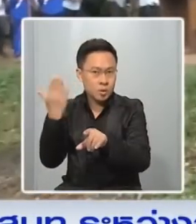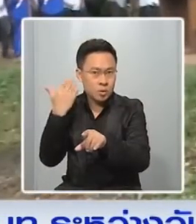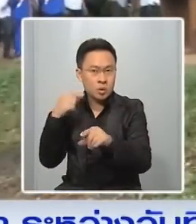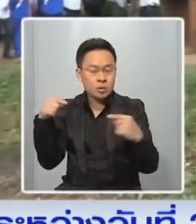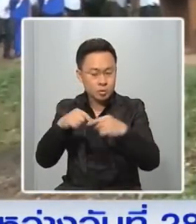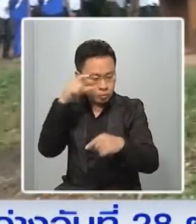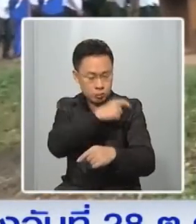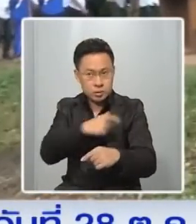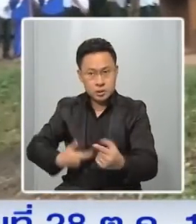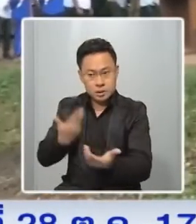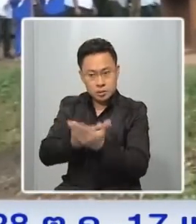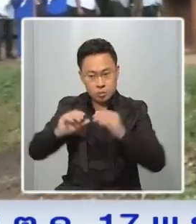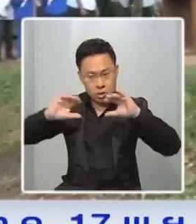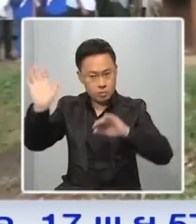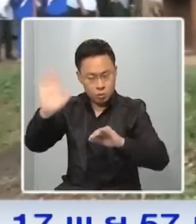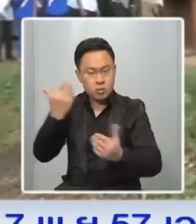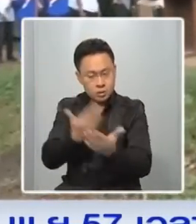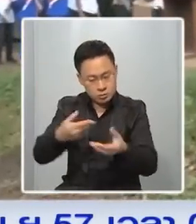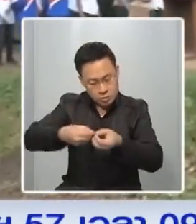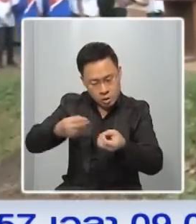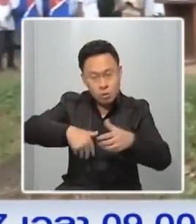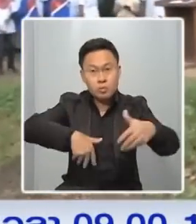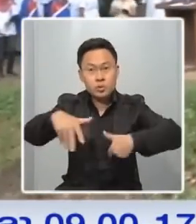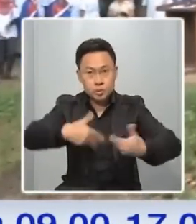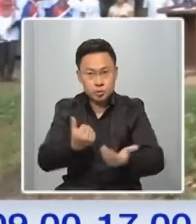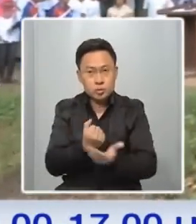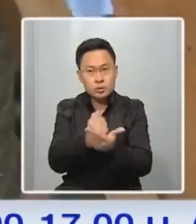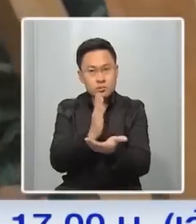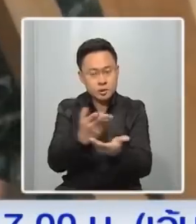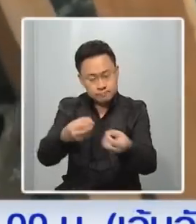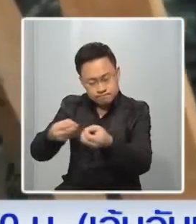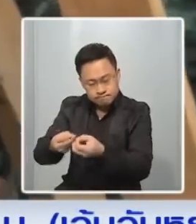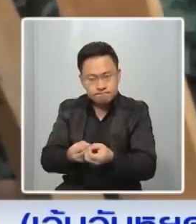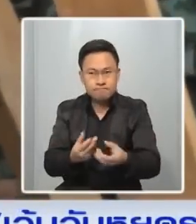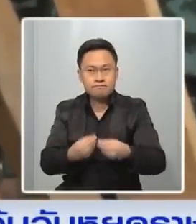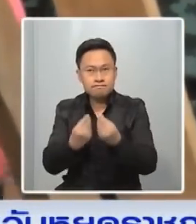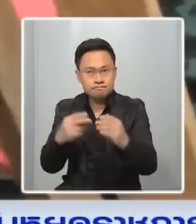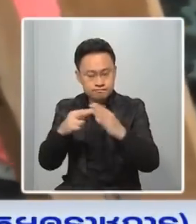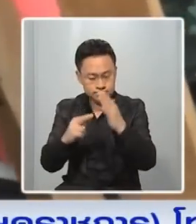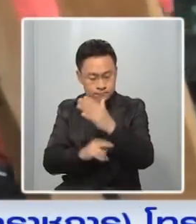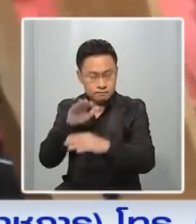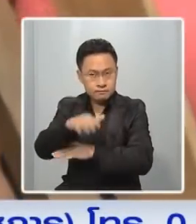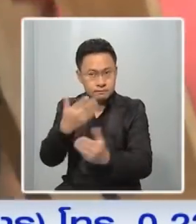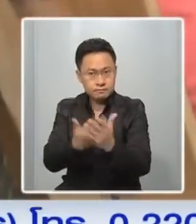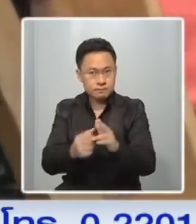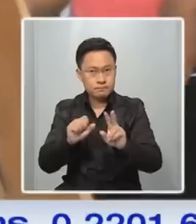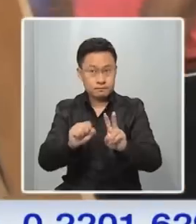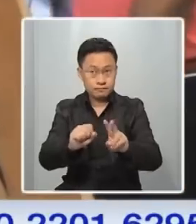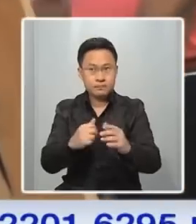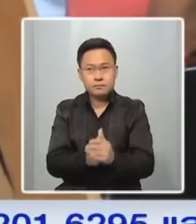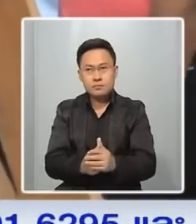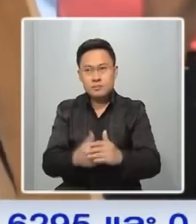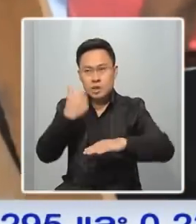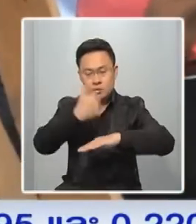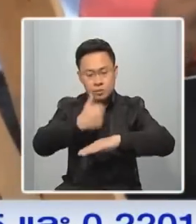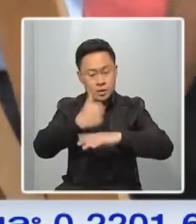โดยไม่ใช้งบประมาณของรัฐในการก่อสร้างแต่นำเงินบริจาคจากราษฎรในอำเภอสุไหงโกลกได้จำนวน 300,000 บาทโดยมีนายอำเภอก